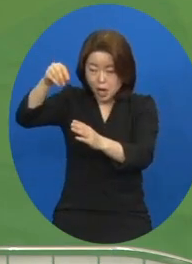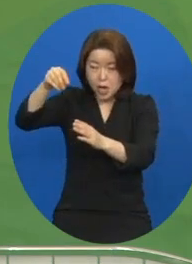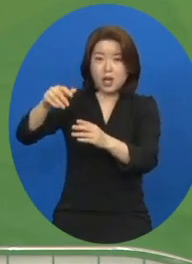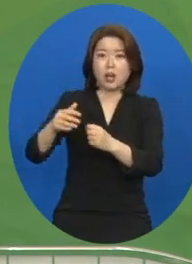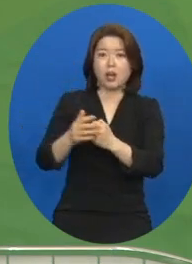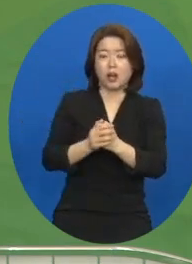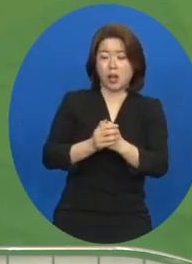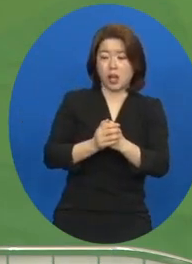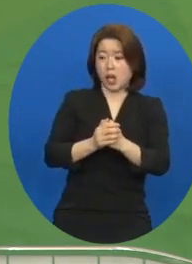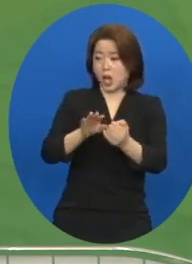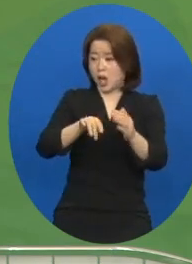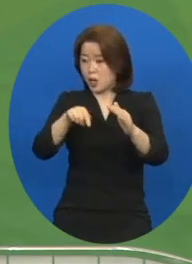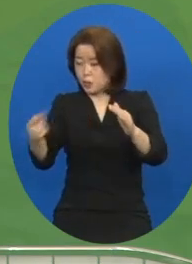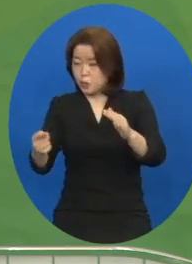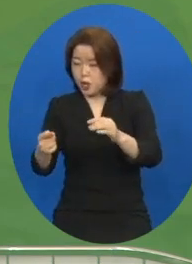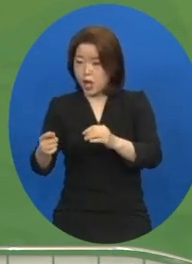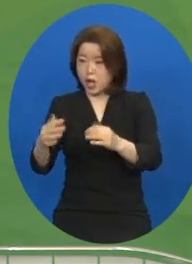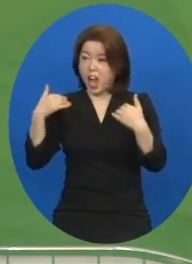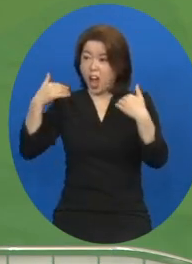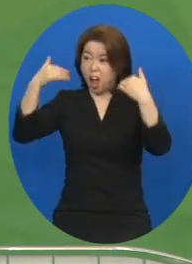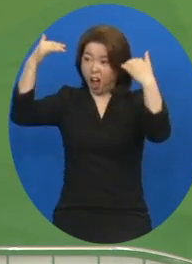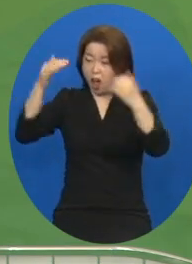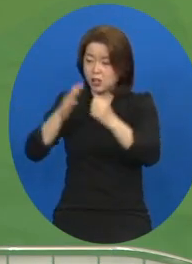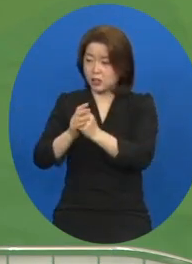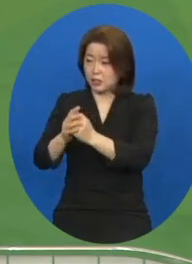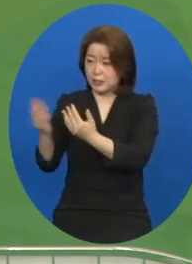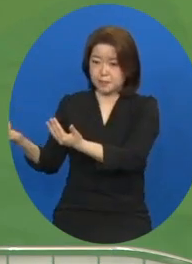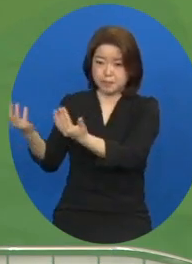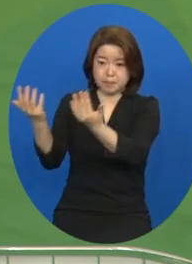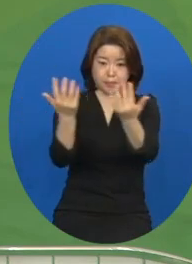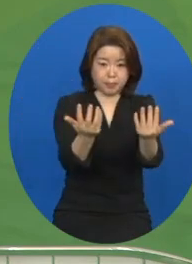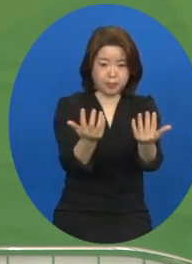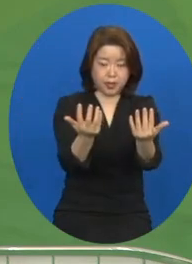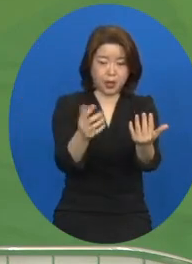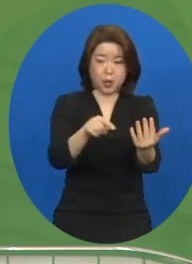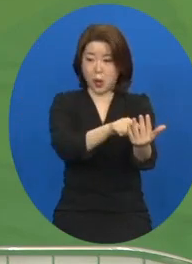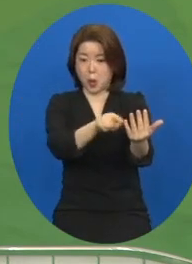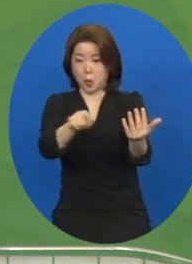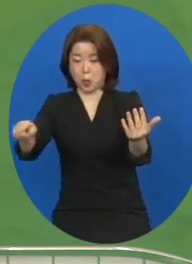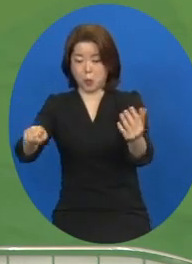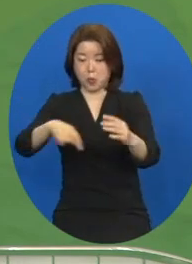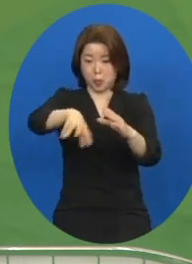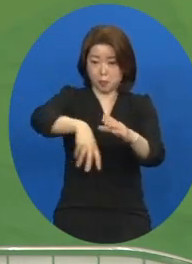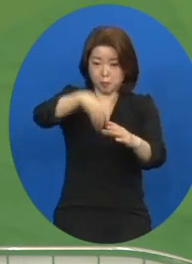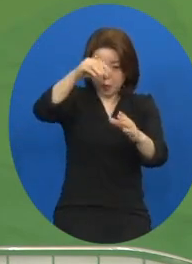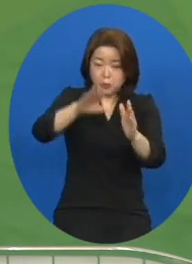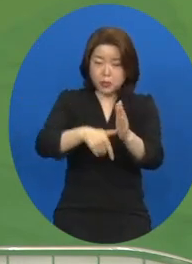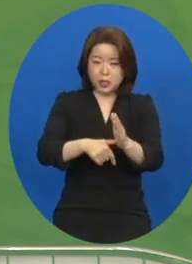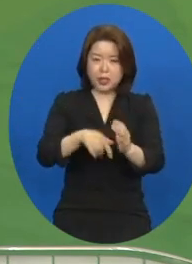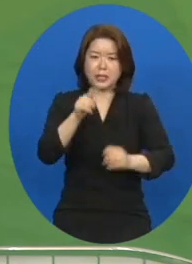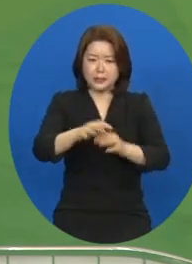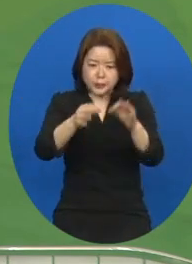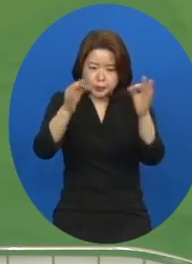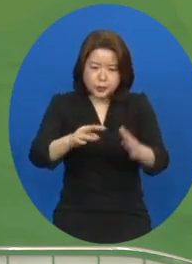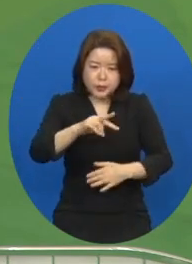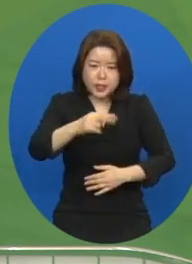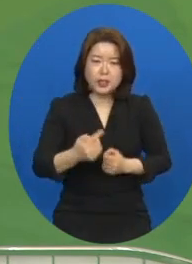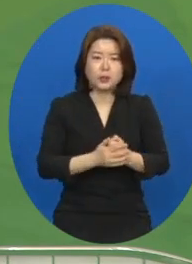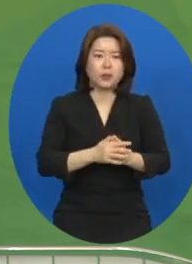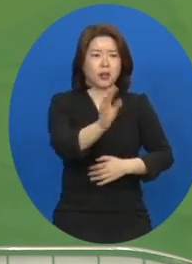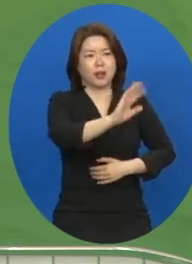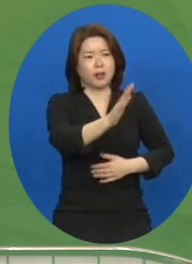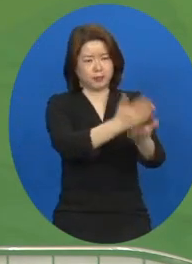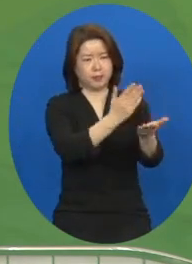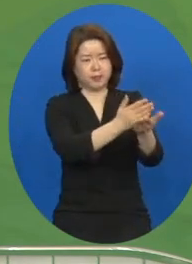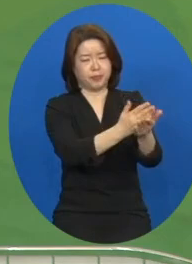나중에 삽디 집안의 장정들이 다 서서 제비를 뽑아야 될 때 아, 그 순간에라도 더 제비 뽑을 필요